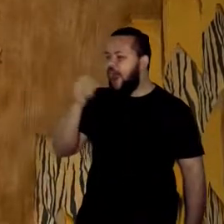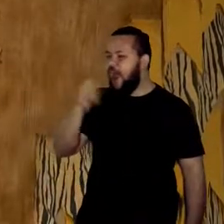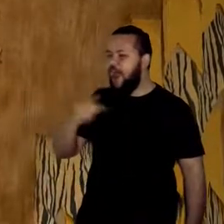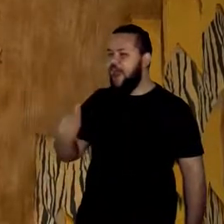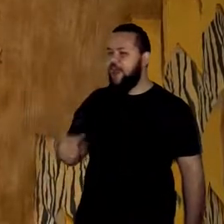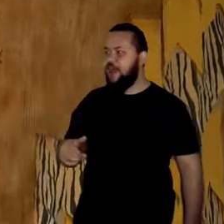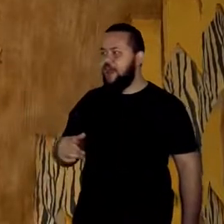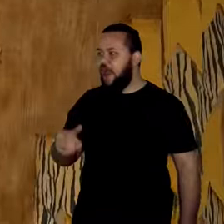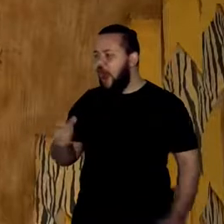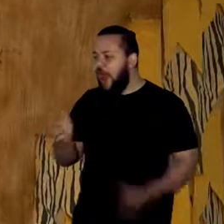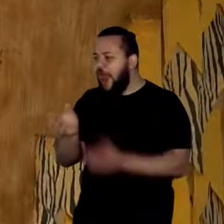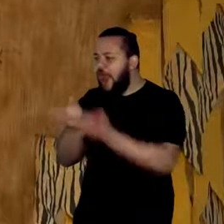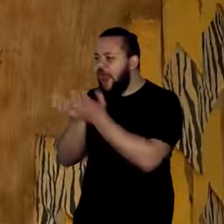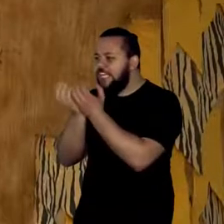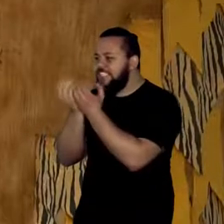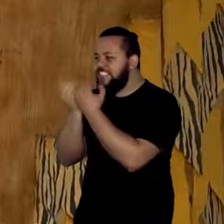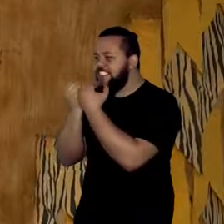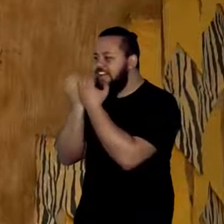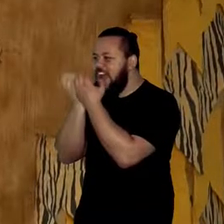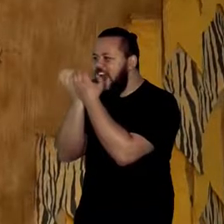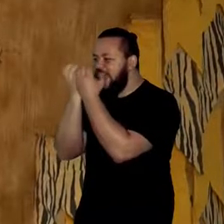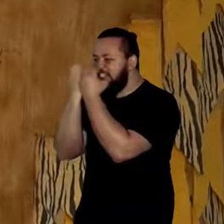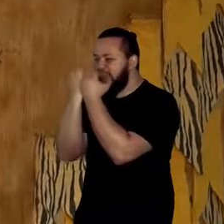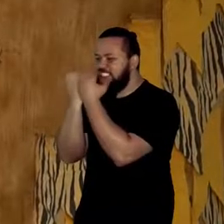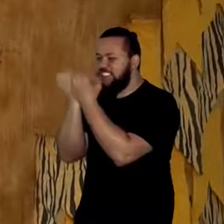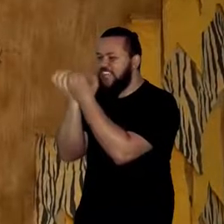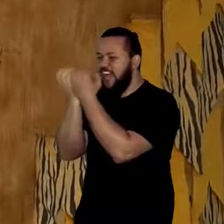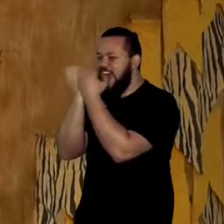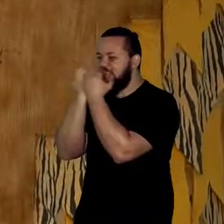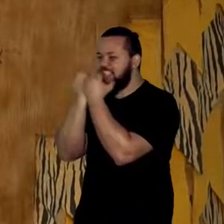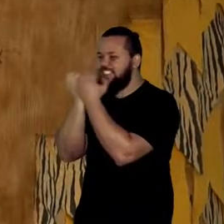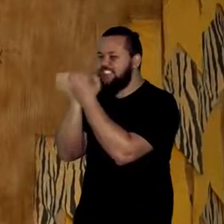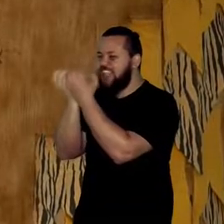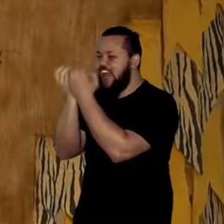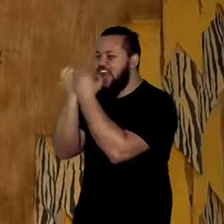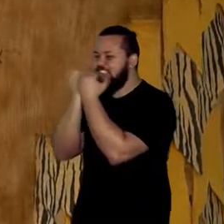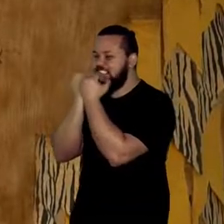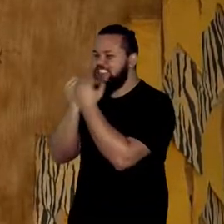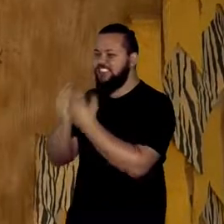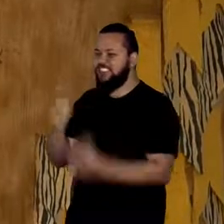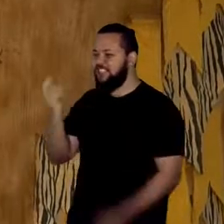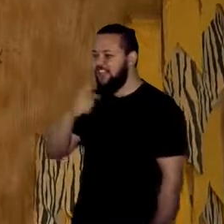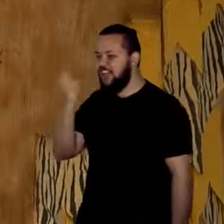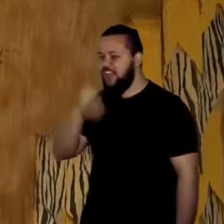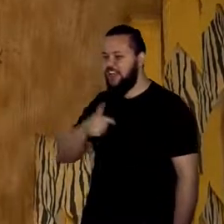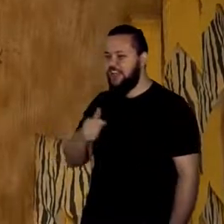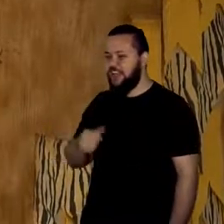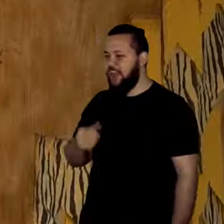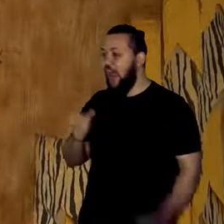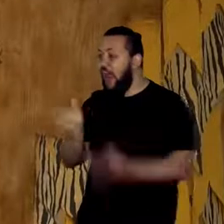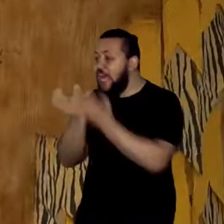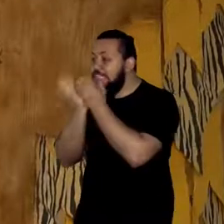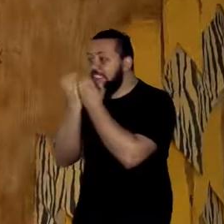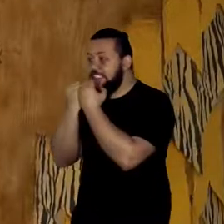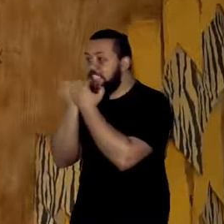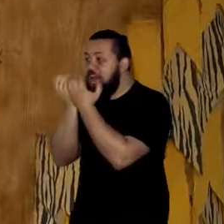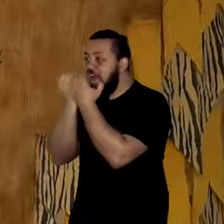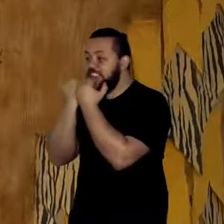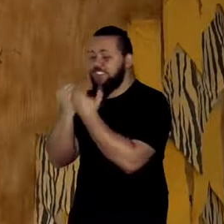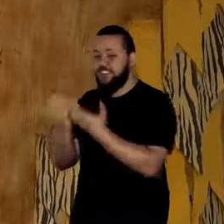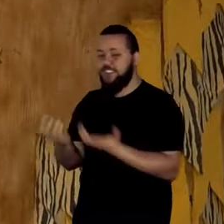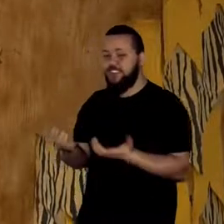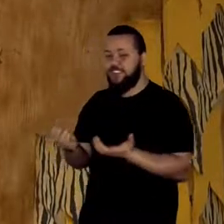Mio, eh? Ah, ah. Mio, mio, ah, ah. Mio, ah, ah. Mio,